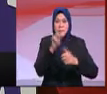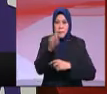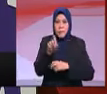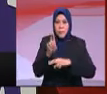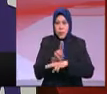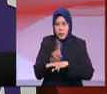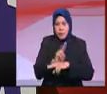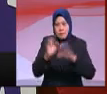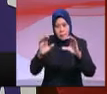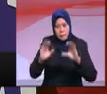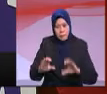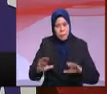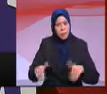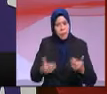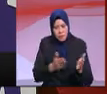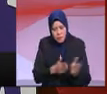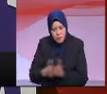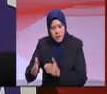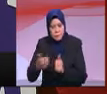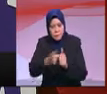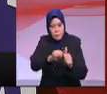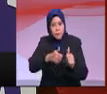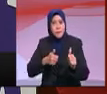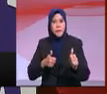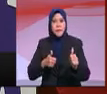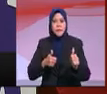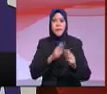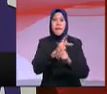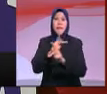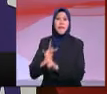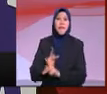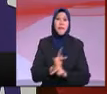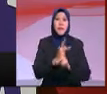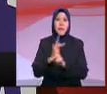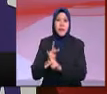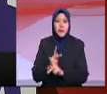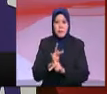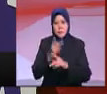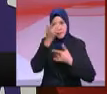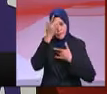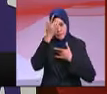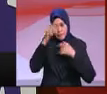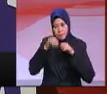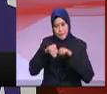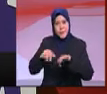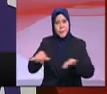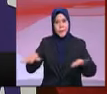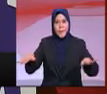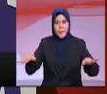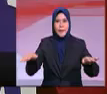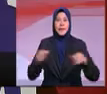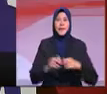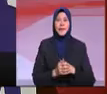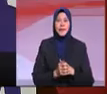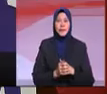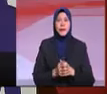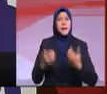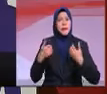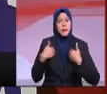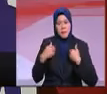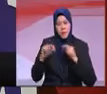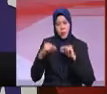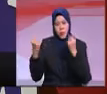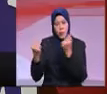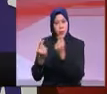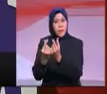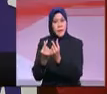menggunakan strategi, iaitu pencegahan dan juga kawalan untuk penyakit terjangkit. Dan ada satu lagi kumpulan,